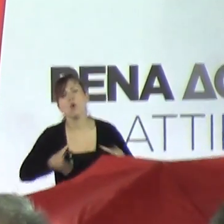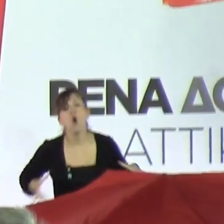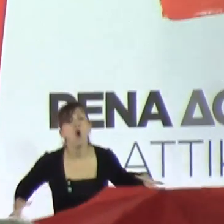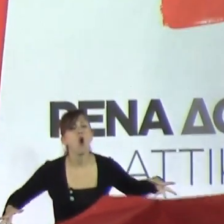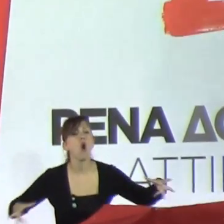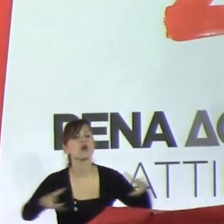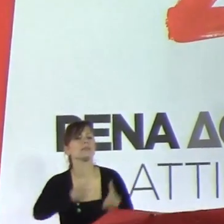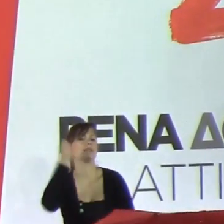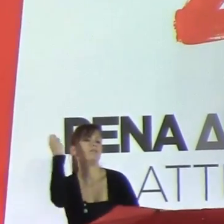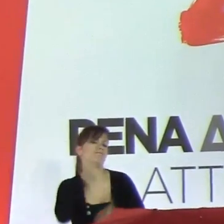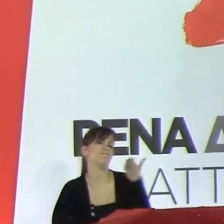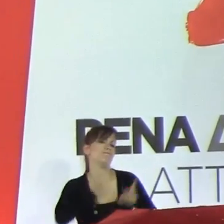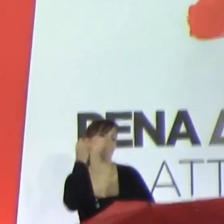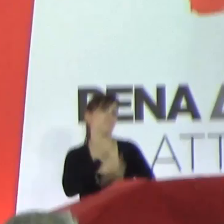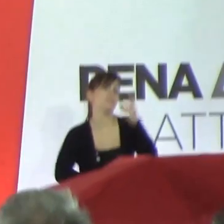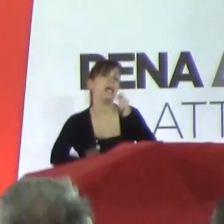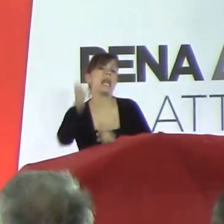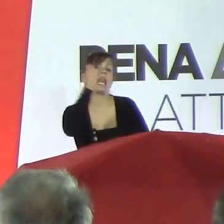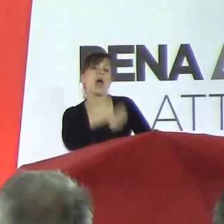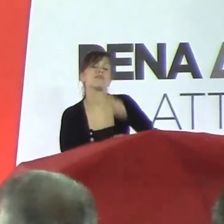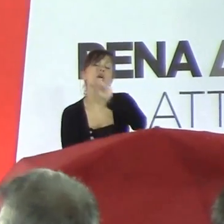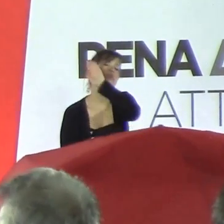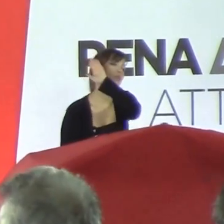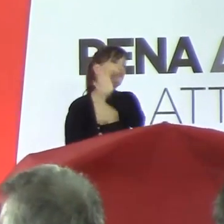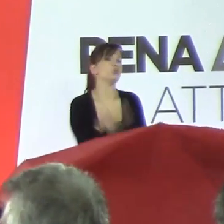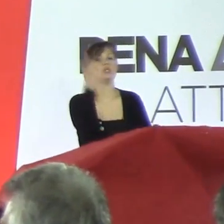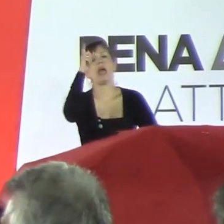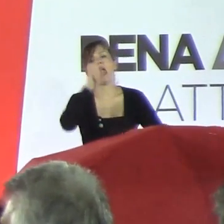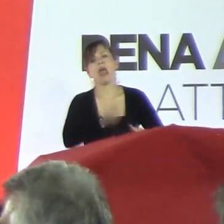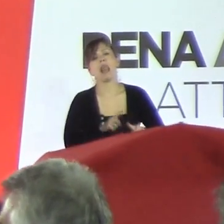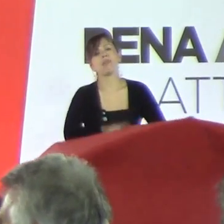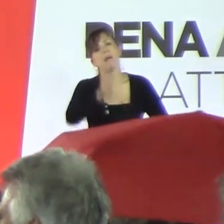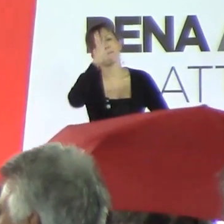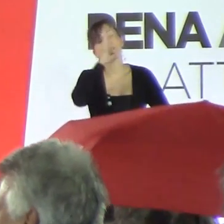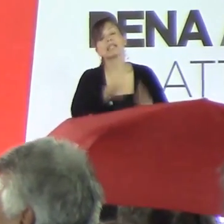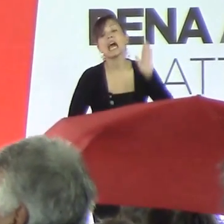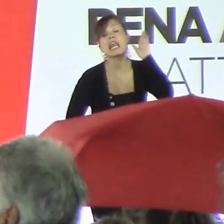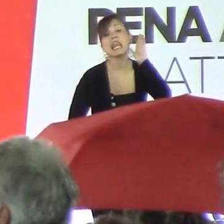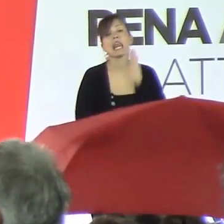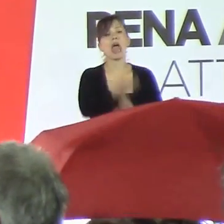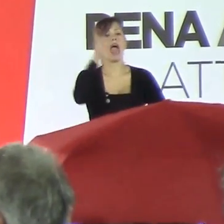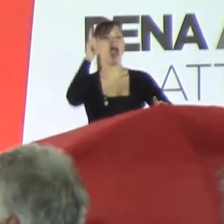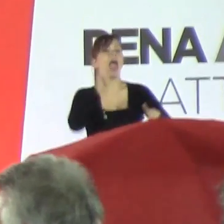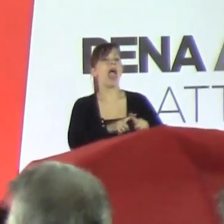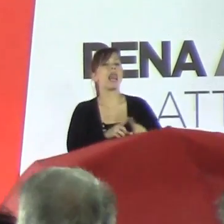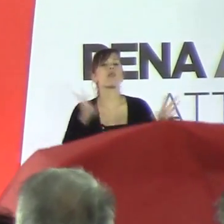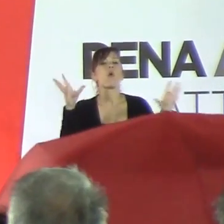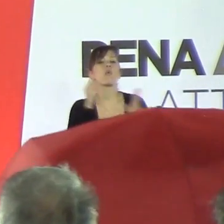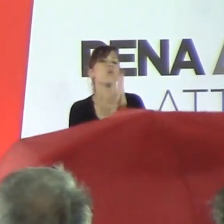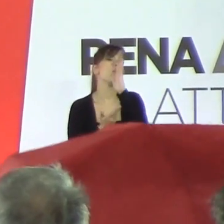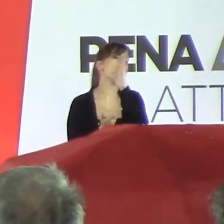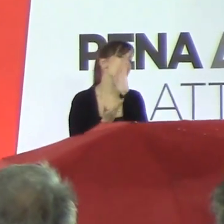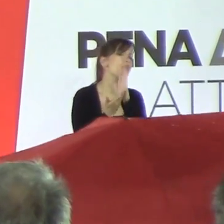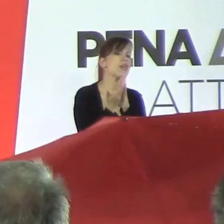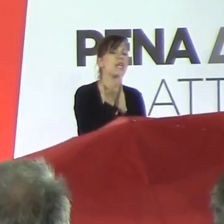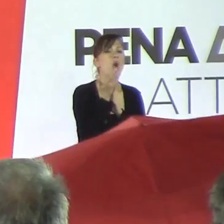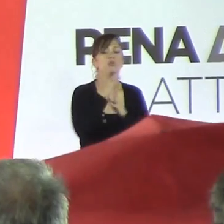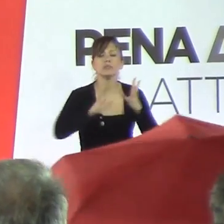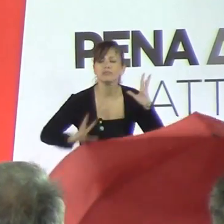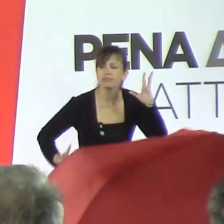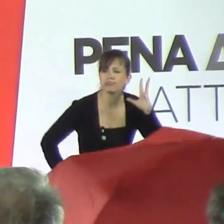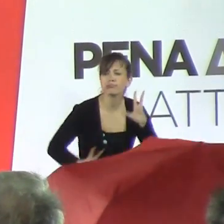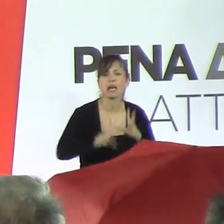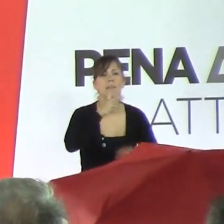μια άλλη Ελλάδα, μια πραγματικά νέα Ελλάδα. Η νέα Ελλάδα της δικαιοσύνης, της προκοπής,